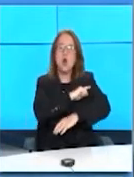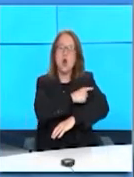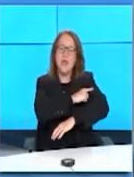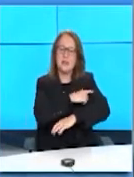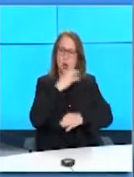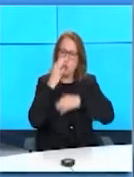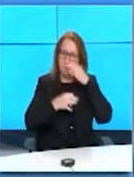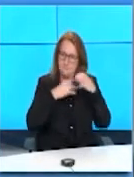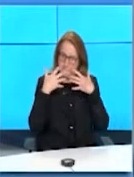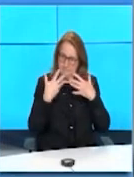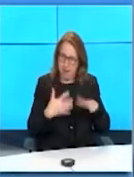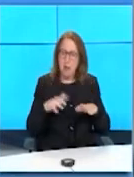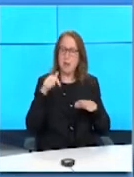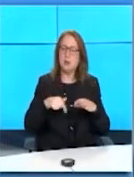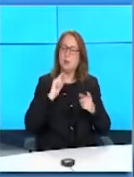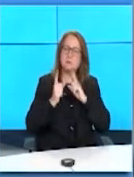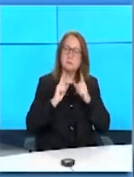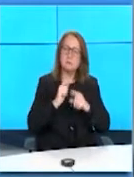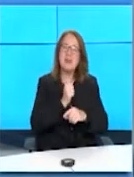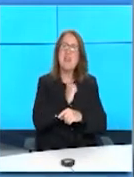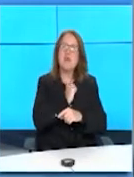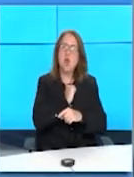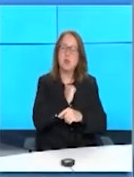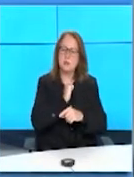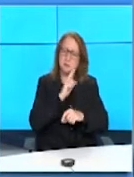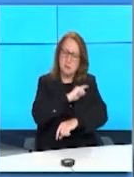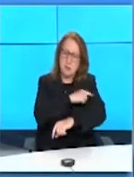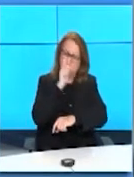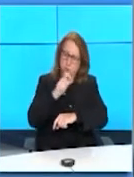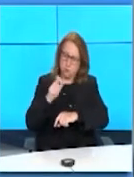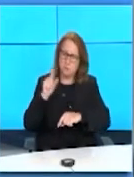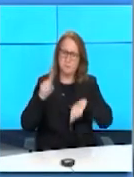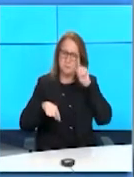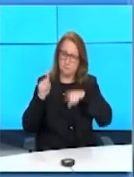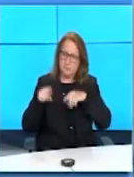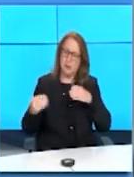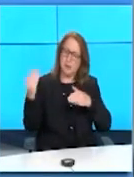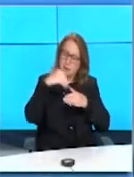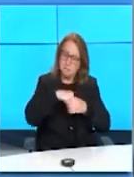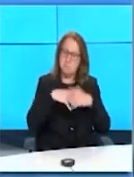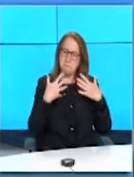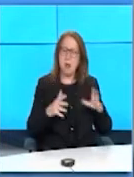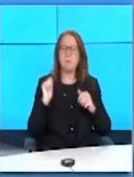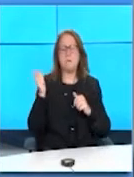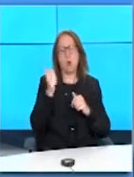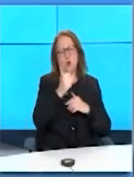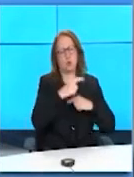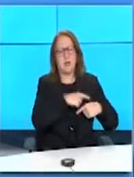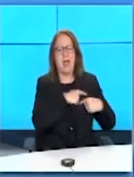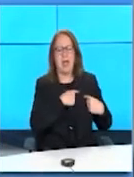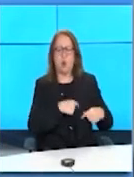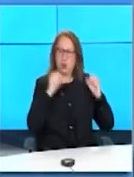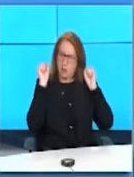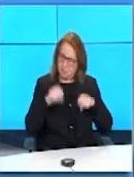προσωπικό από ιδιώτες ιατρούς που μπήκαν στο σύστημα, όμως επειδή οι ανάγκες ήταν περισσότερες, ενεργοποιήθηκε